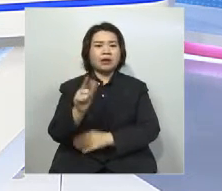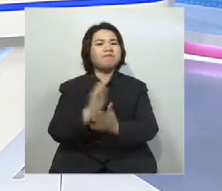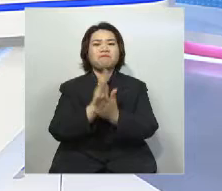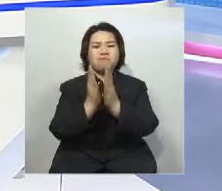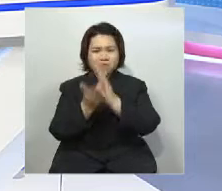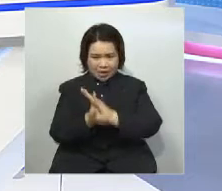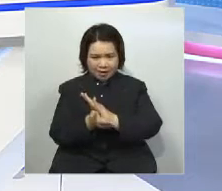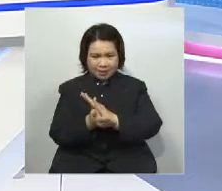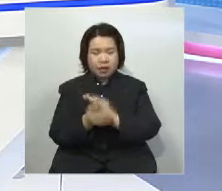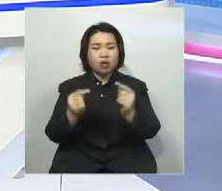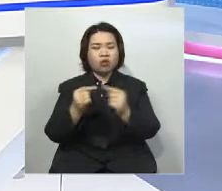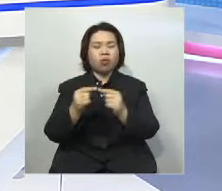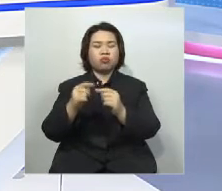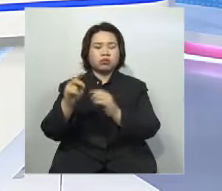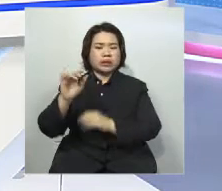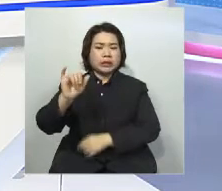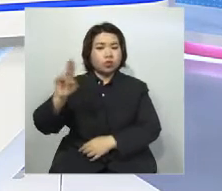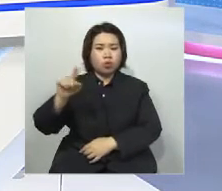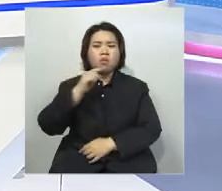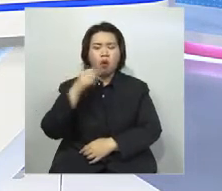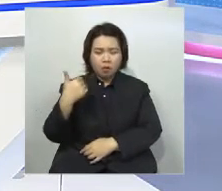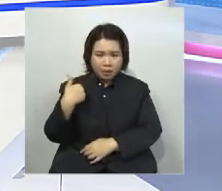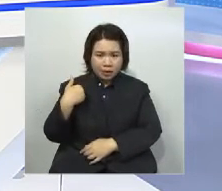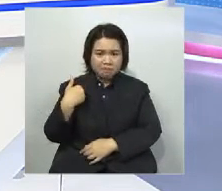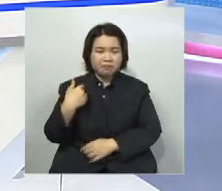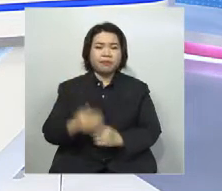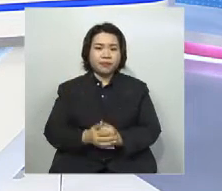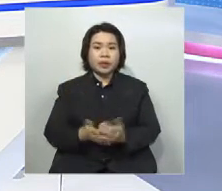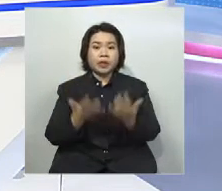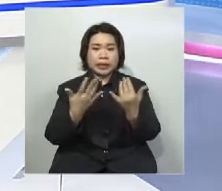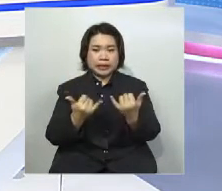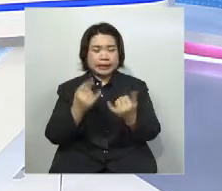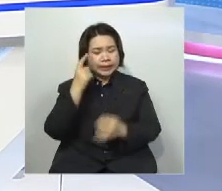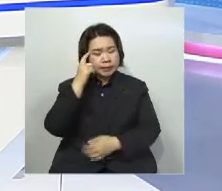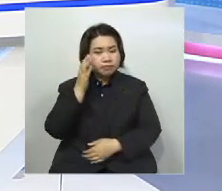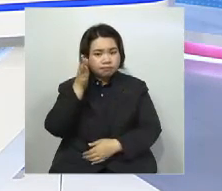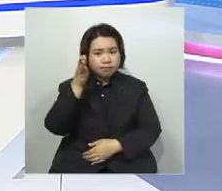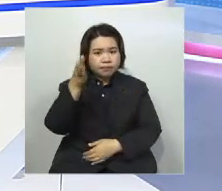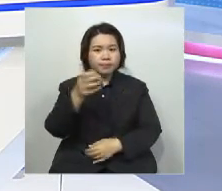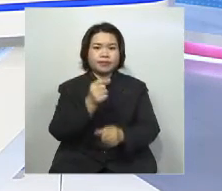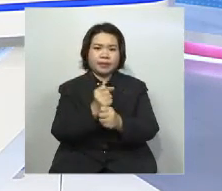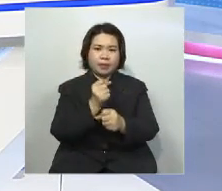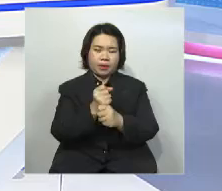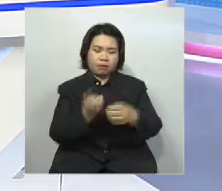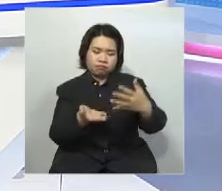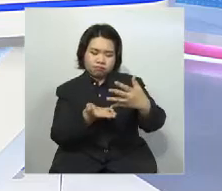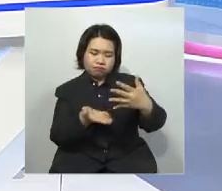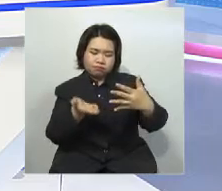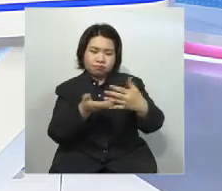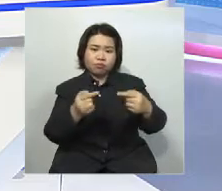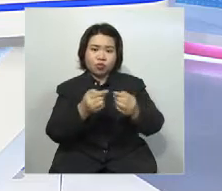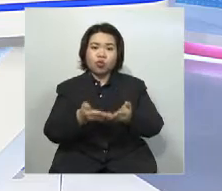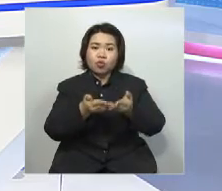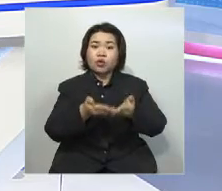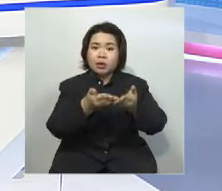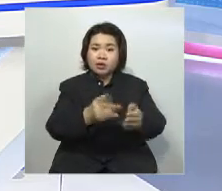ประมงผิดกฎหมายจากสหภาพยุโรปนายกรัฐมนตรียังเน้นย้ำด้วยนะคะว่าจากนี้ไปก็จะเดินหน้าในการยกระดับภาคการประม